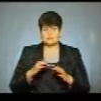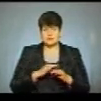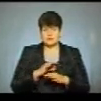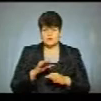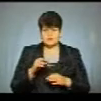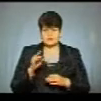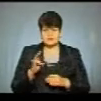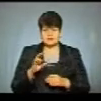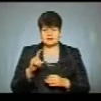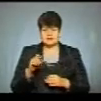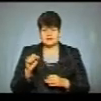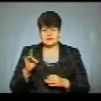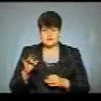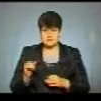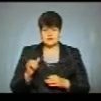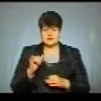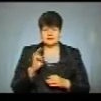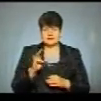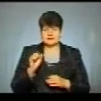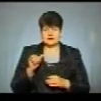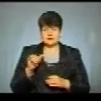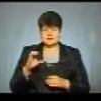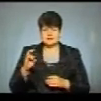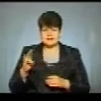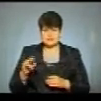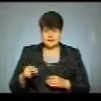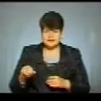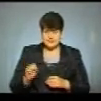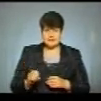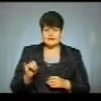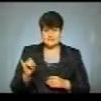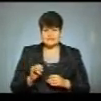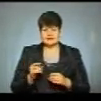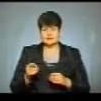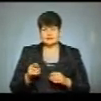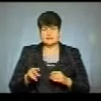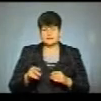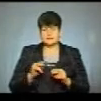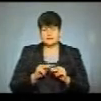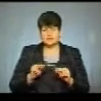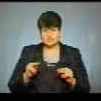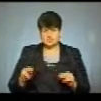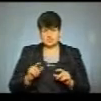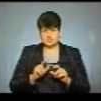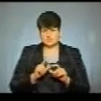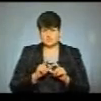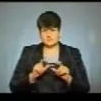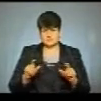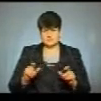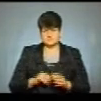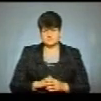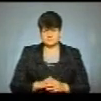Литви Наталя Захарова Науседе та проректор Тернопільського національного педагогічного університету імені Володимира Гнатюка Григорій